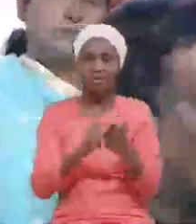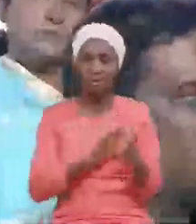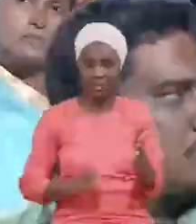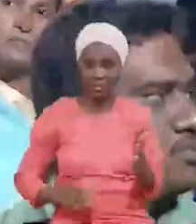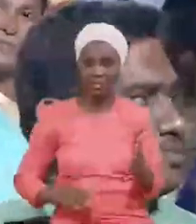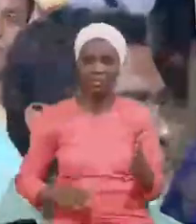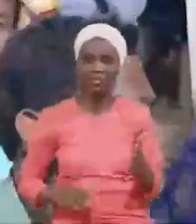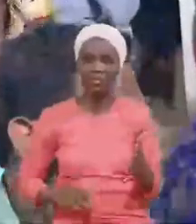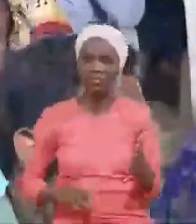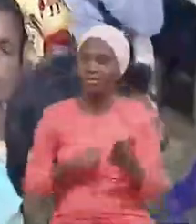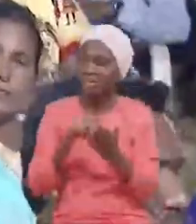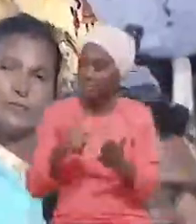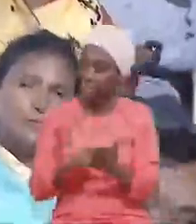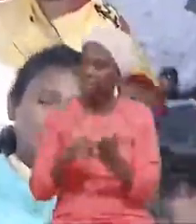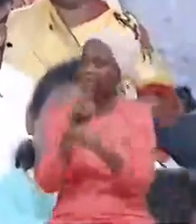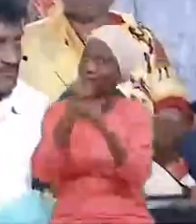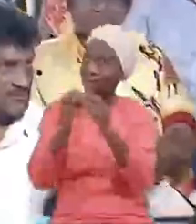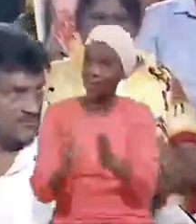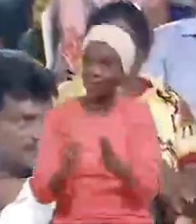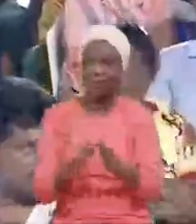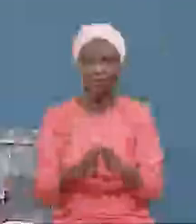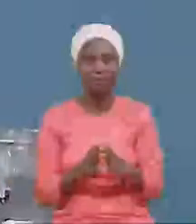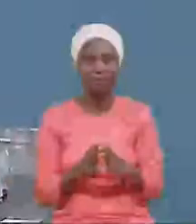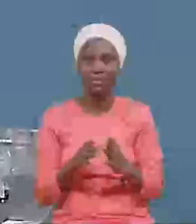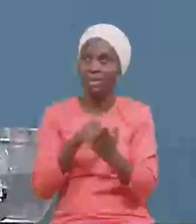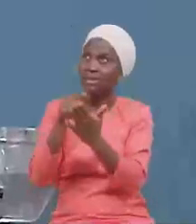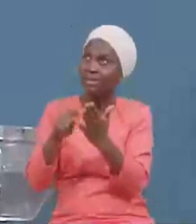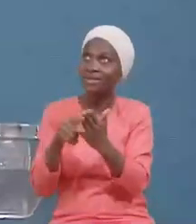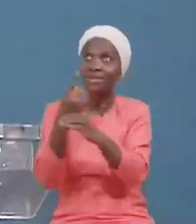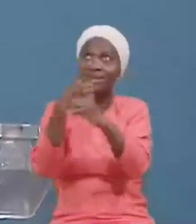ce Sauveur, ce Libérateur,